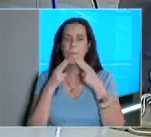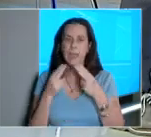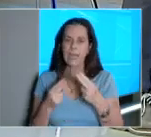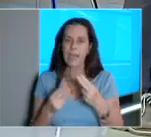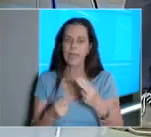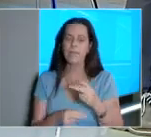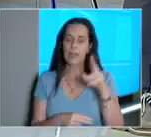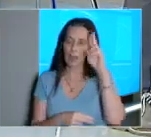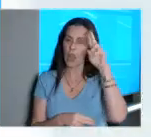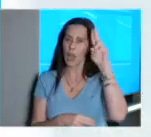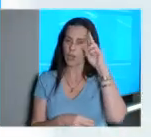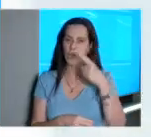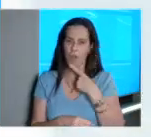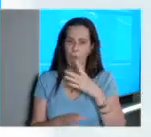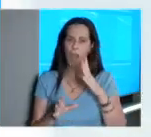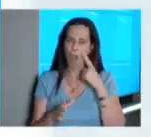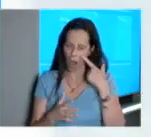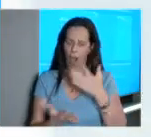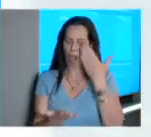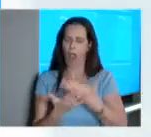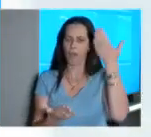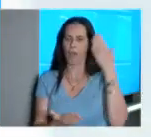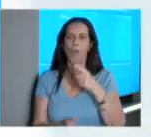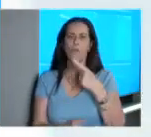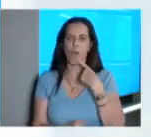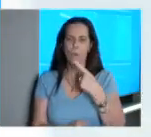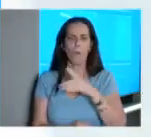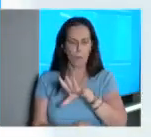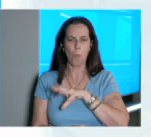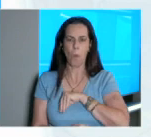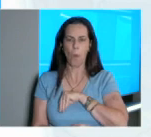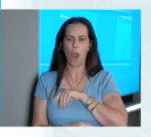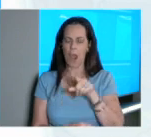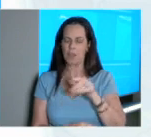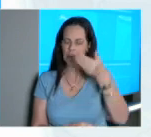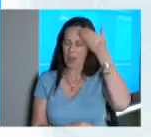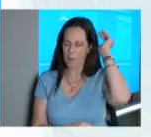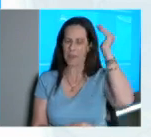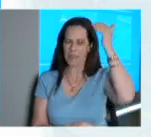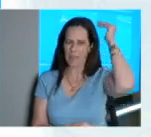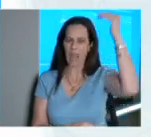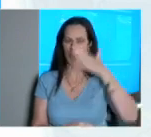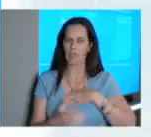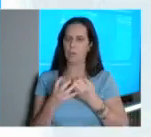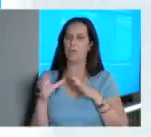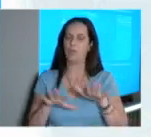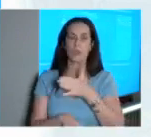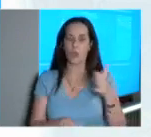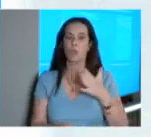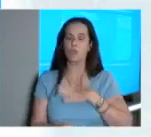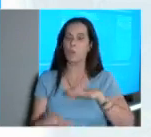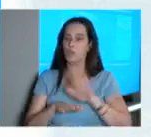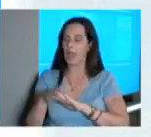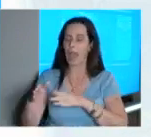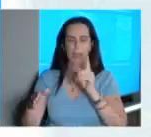לציוץ של הליכוד שאומר, הליכוד אומר, יצא המרצע מהשק, וליברמן אומר בפירוש שהוא מוכן ללכת עם לפיד וגנץ ולכפות הקמת ממשלת שמאל, מי שרוצה ממשלת